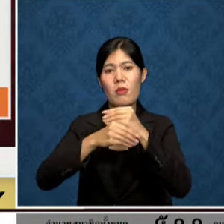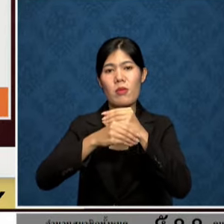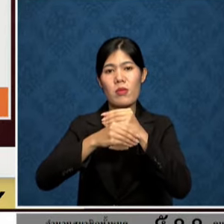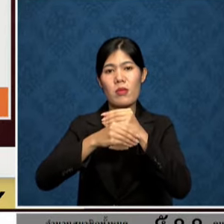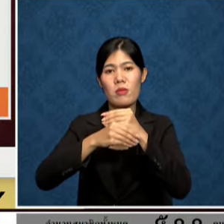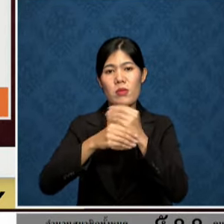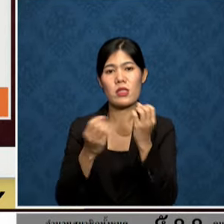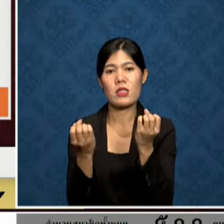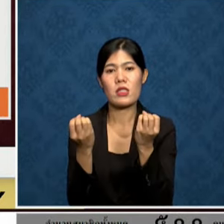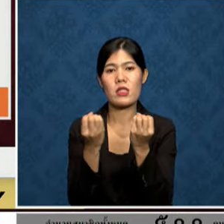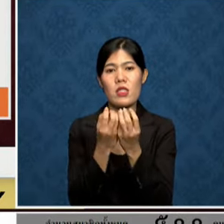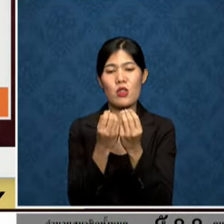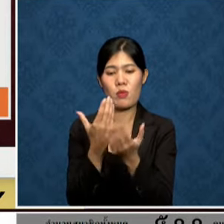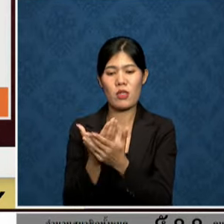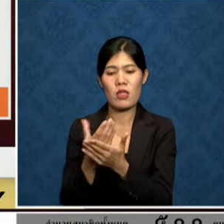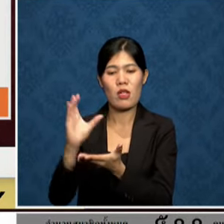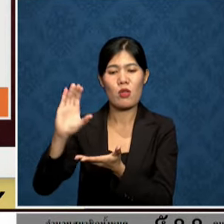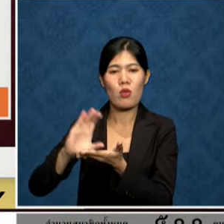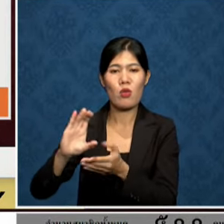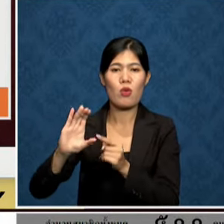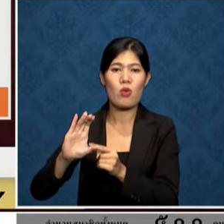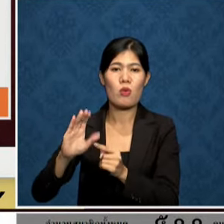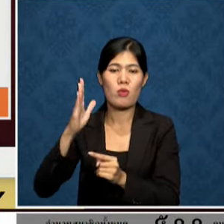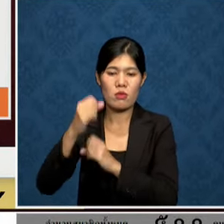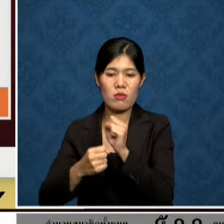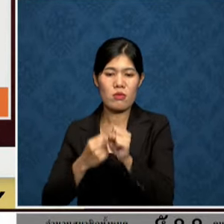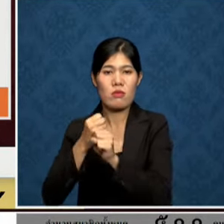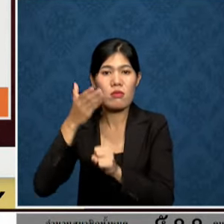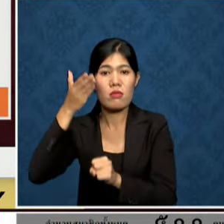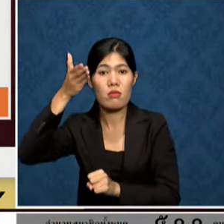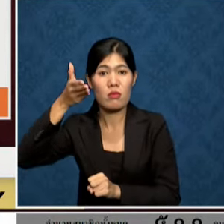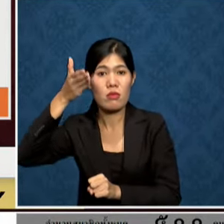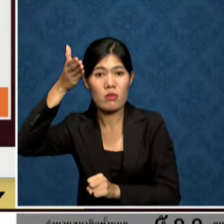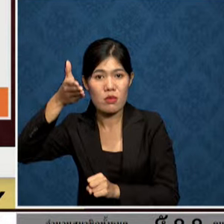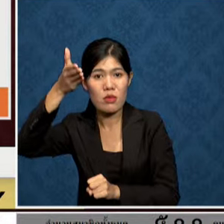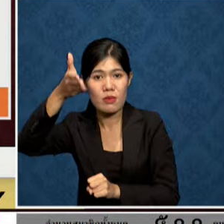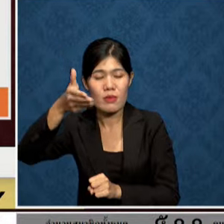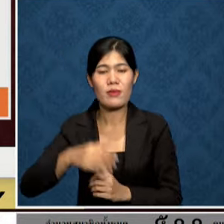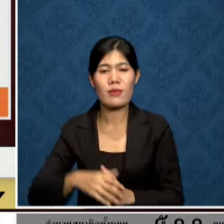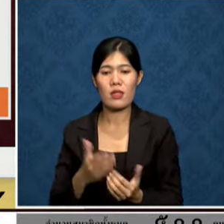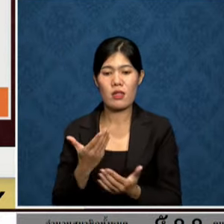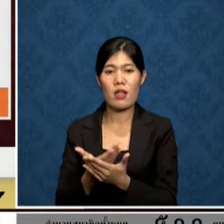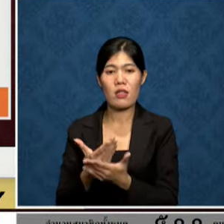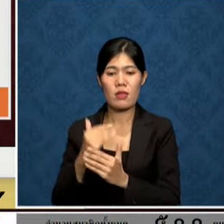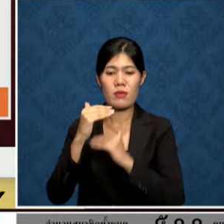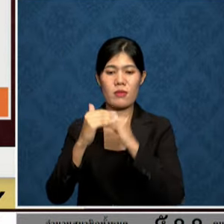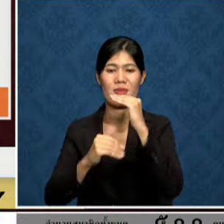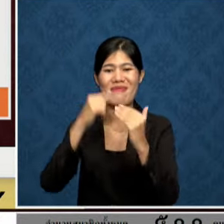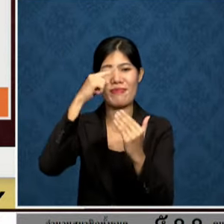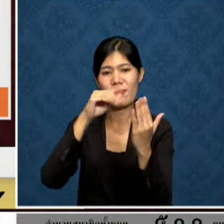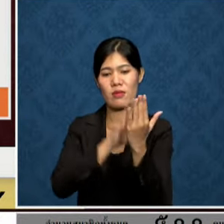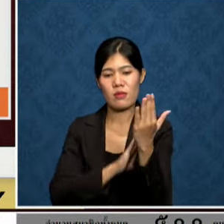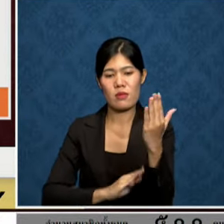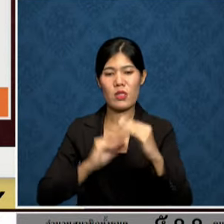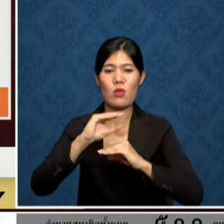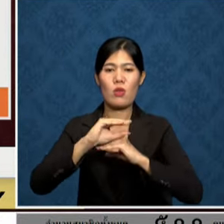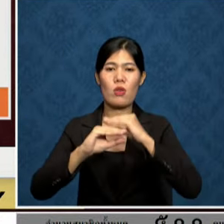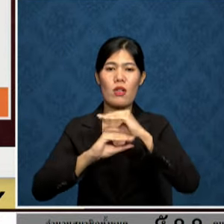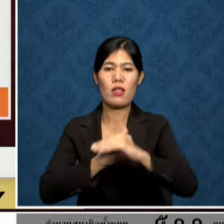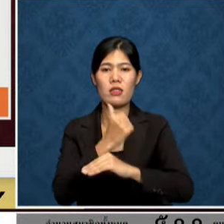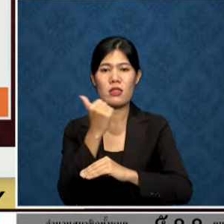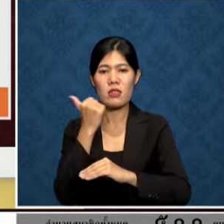บังงบประมาณในส่วนอื่นๆในปีต่อๆต่อๆไปค่ะก็เงินที่จะใช้ในการพัฒนาประเทศทำโครงการอื่นเนี่ยก็จะน้อยลงไป